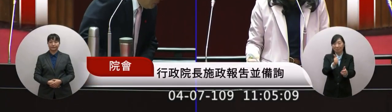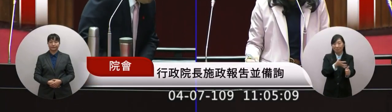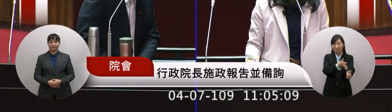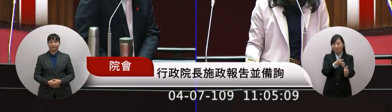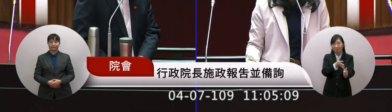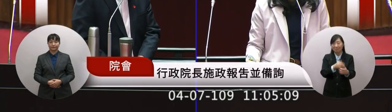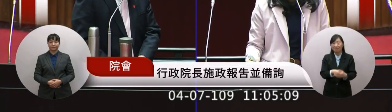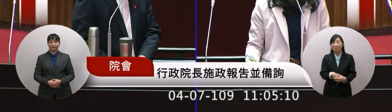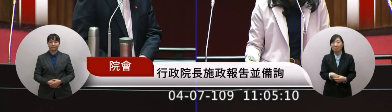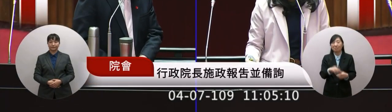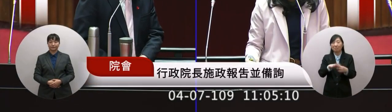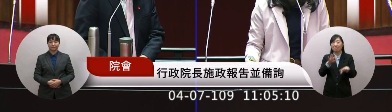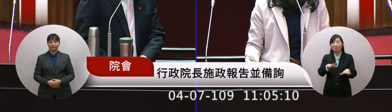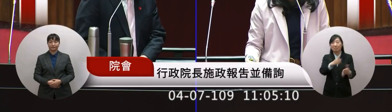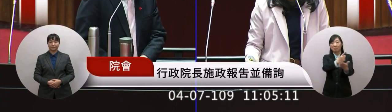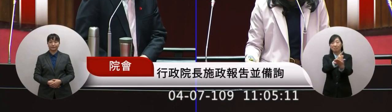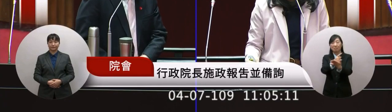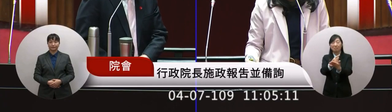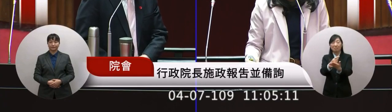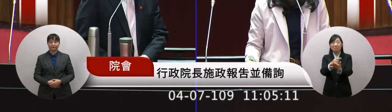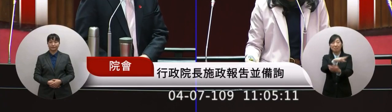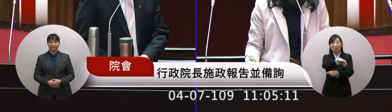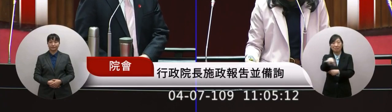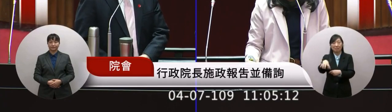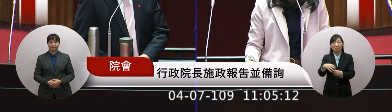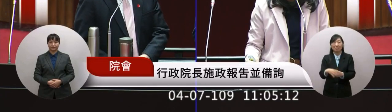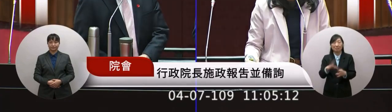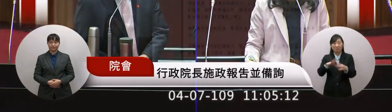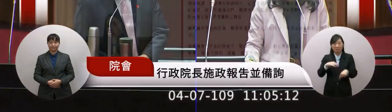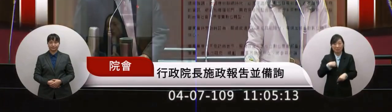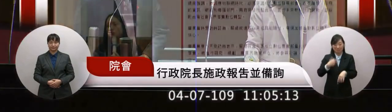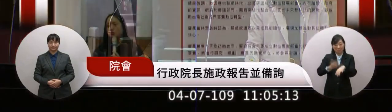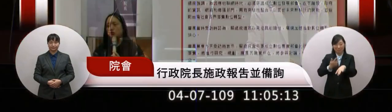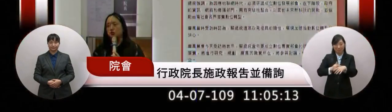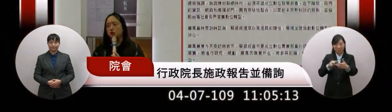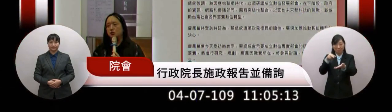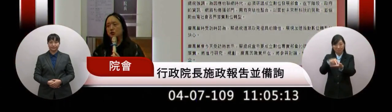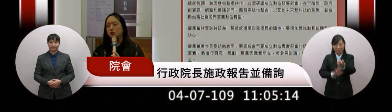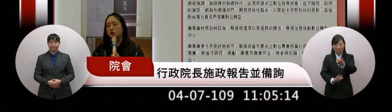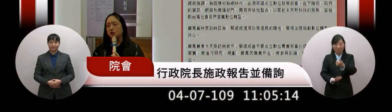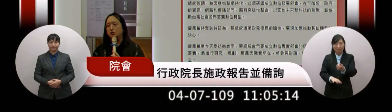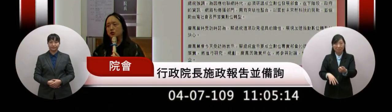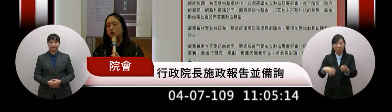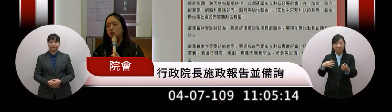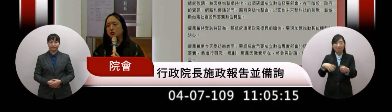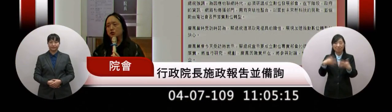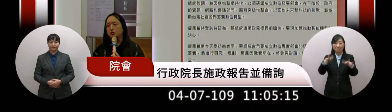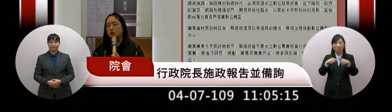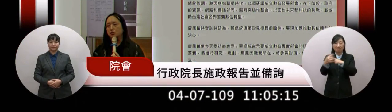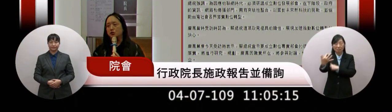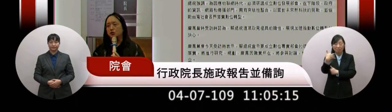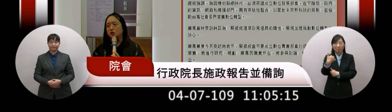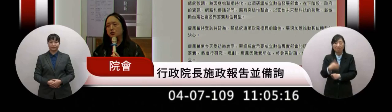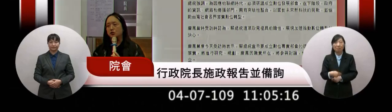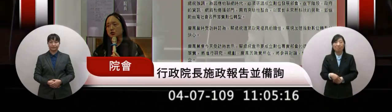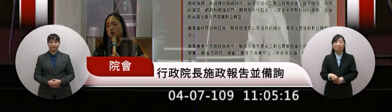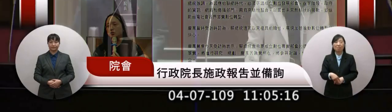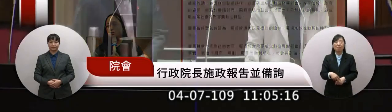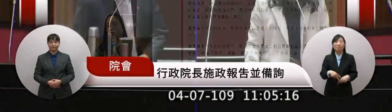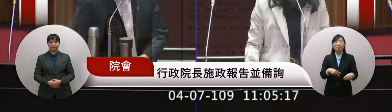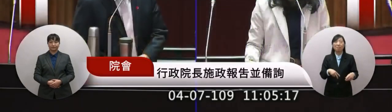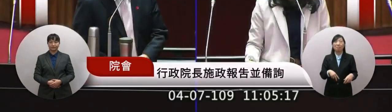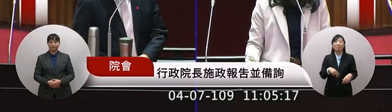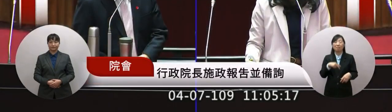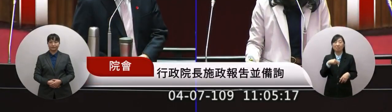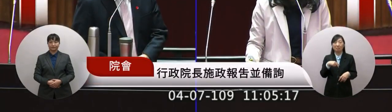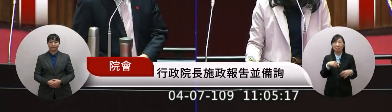各界现在殷殷期盼哦，因为本席又刚好是科技立委哦，所以其实各界都会问我一个问题哦，小英总统在去年